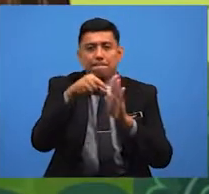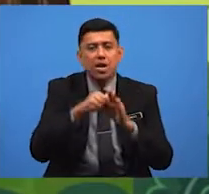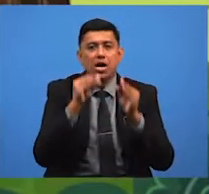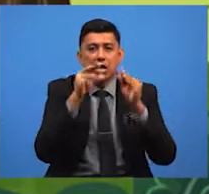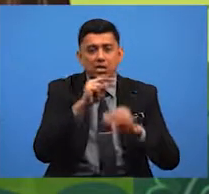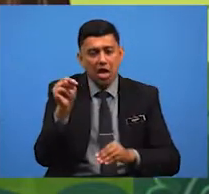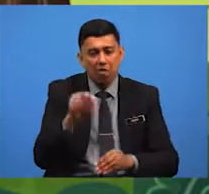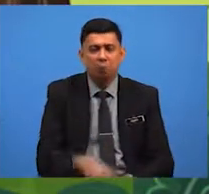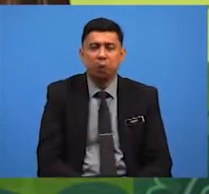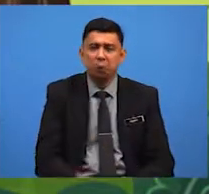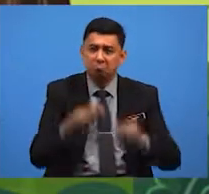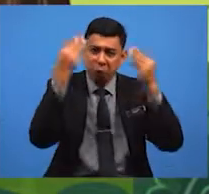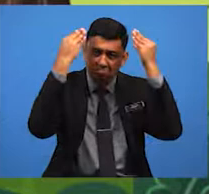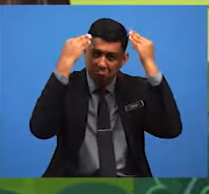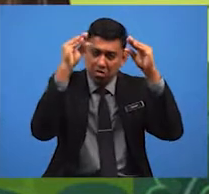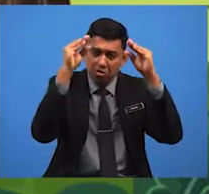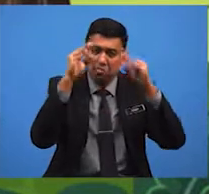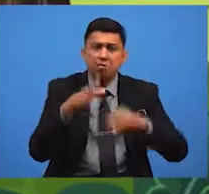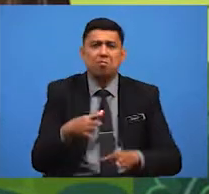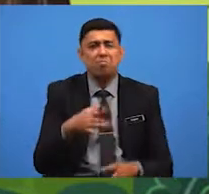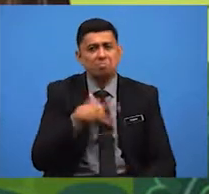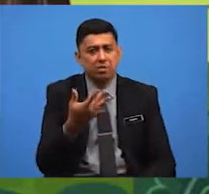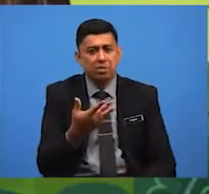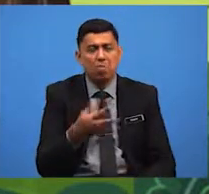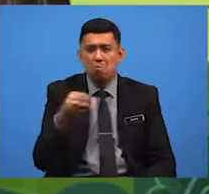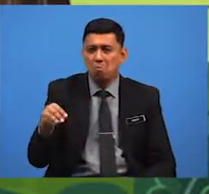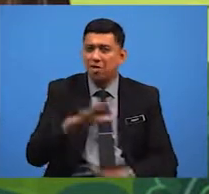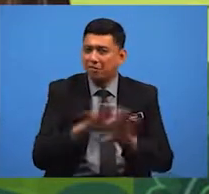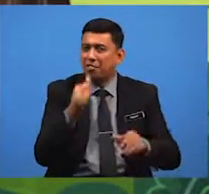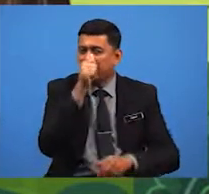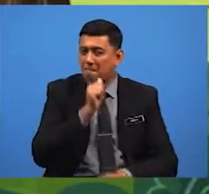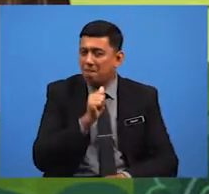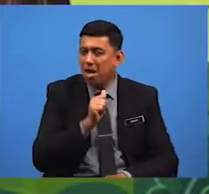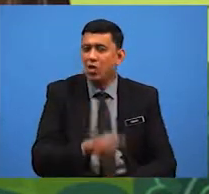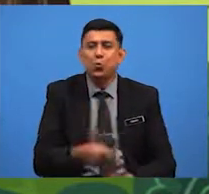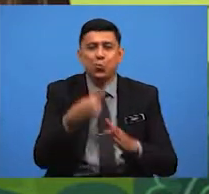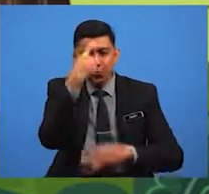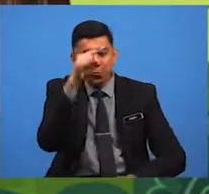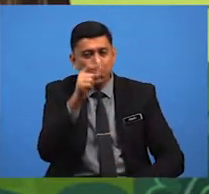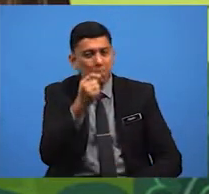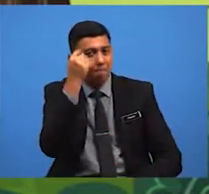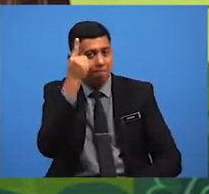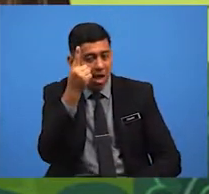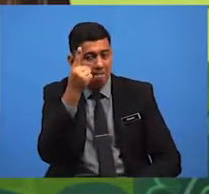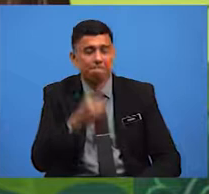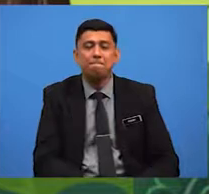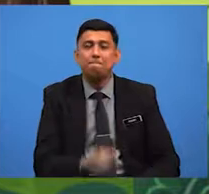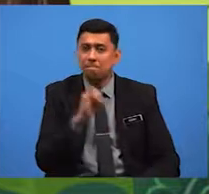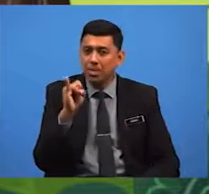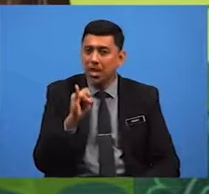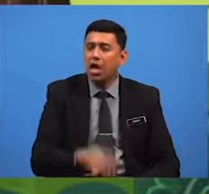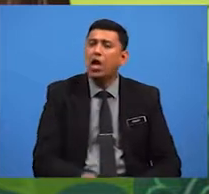Cikgu dapat rasakan murid-murid sudah tidak sabar untuk memahami komponen sastra yang terkandung dalam sajak